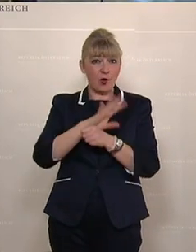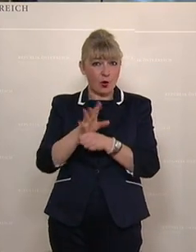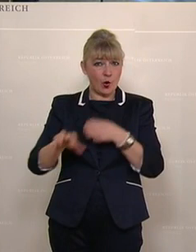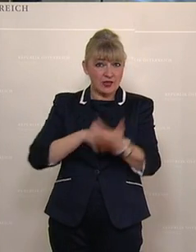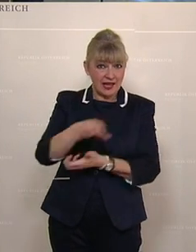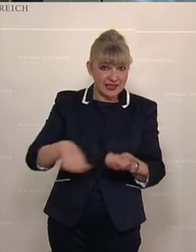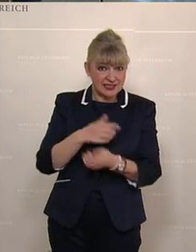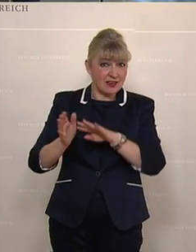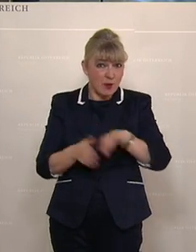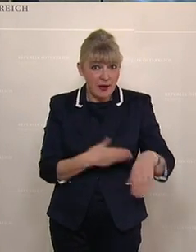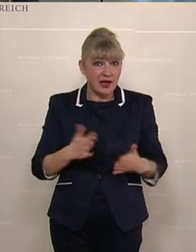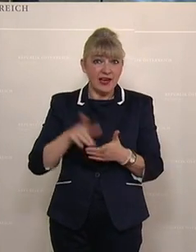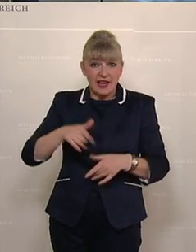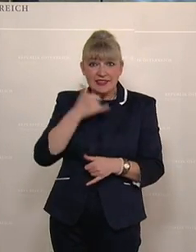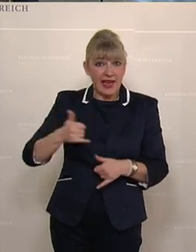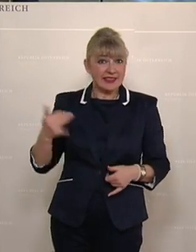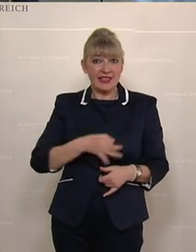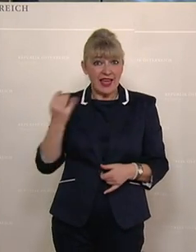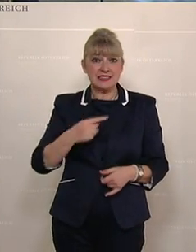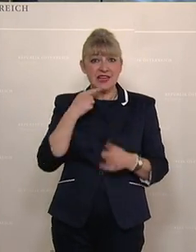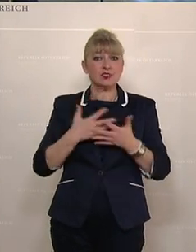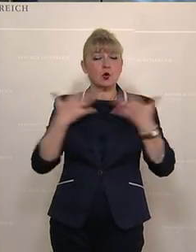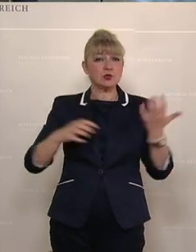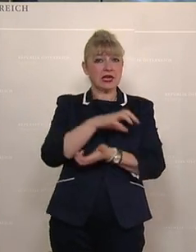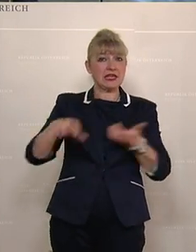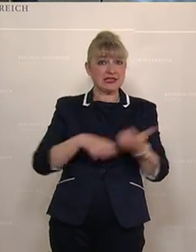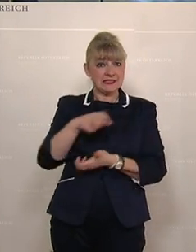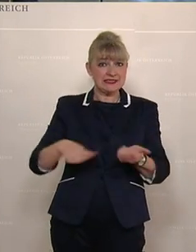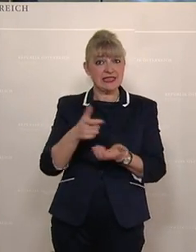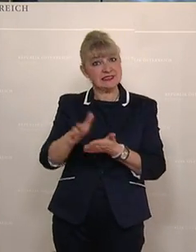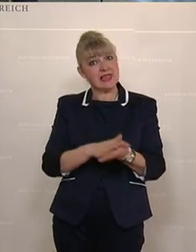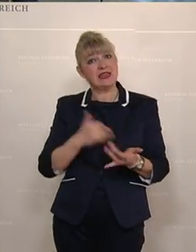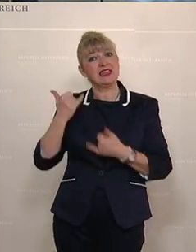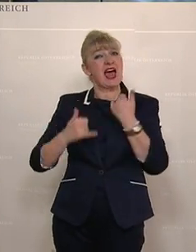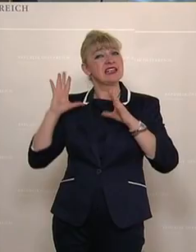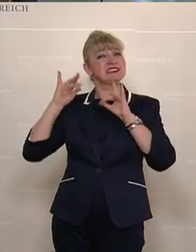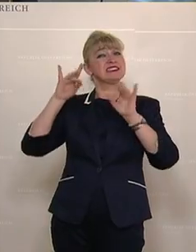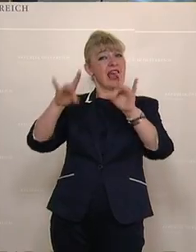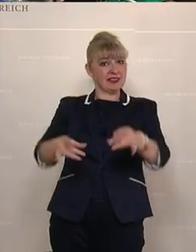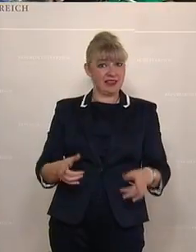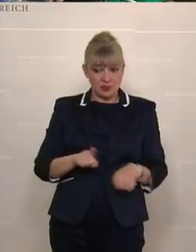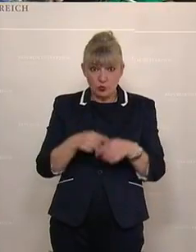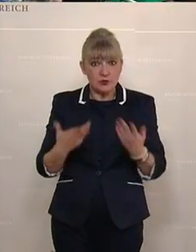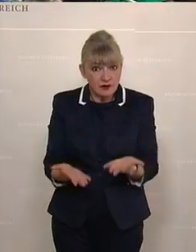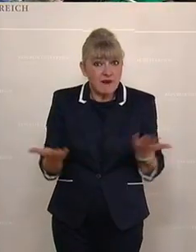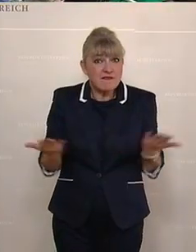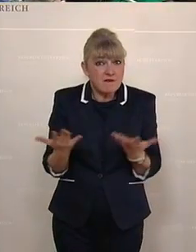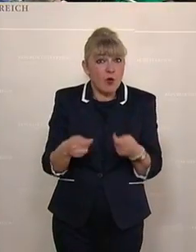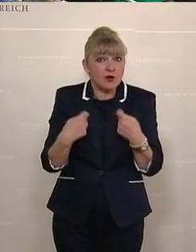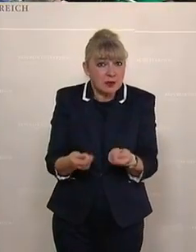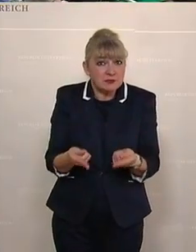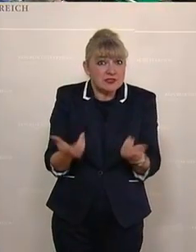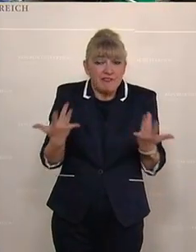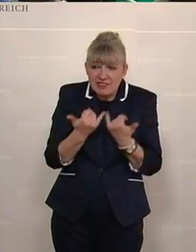Corona-Krise, die, wie Sie jeden Tag sagen, die größte Krise ist seit Jahrzehnten. Wie kann man das